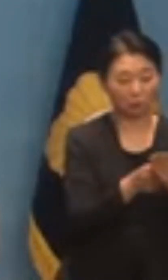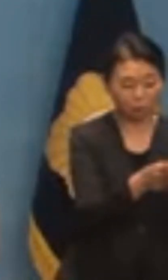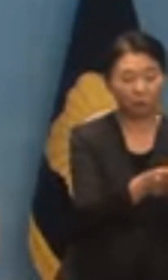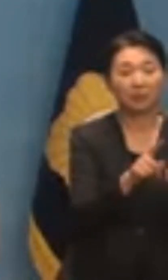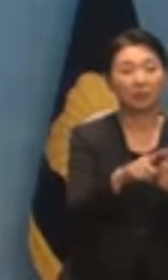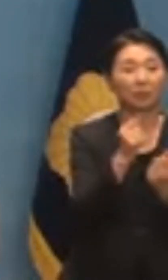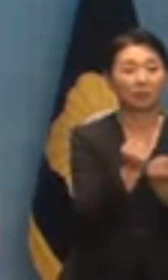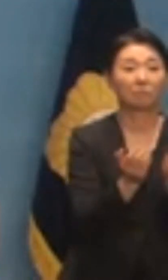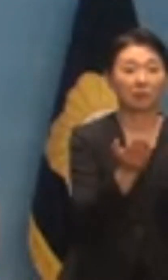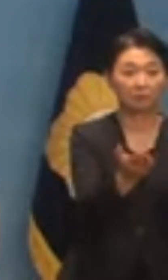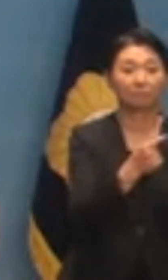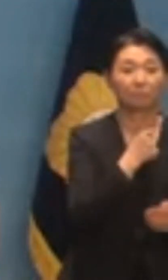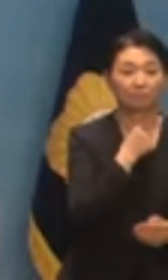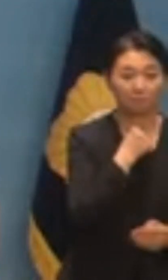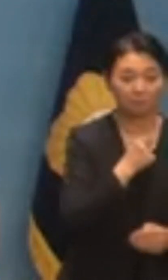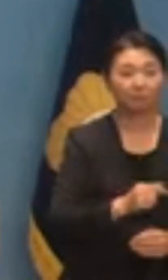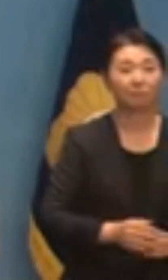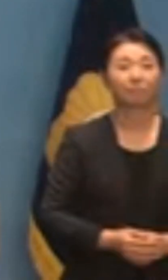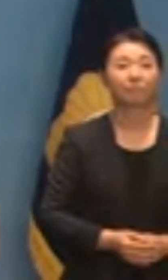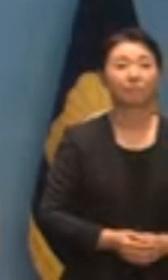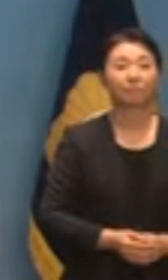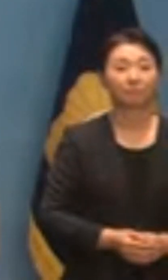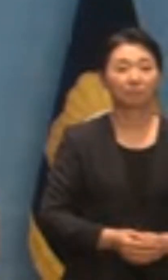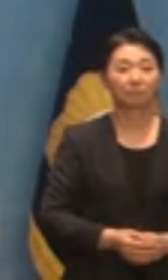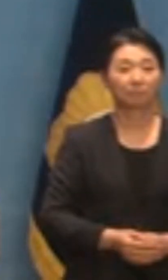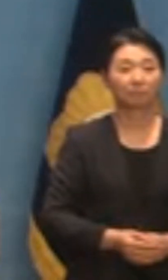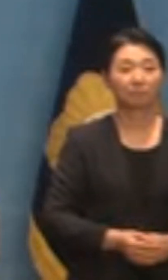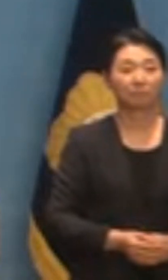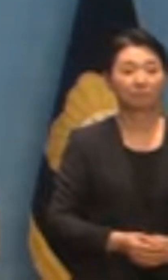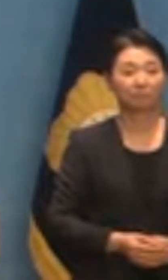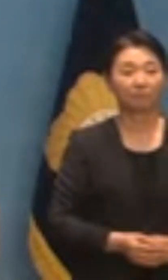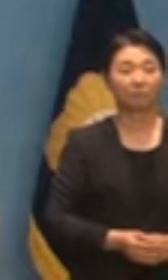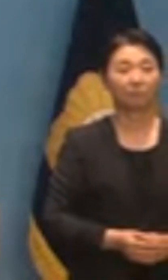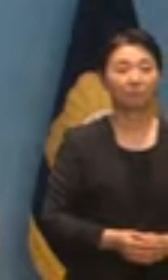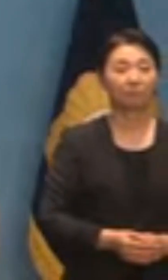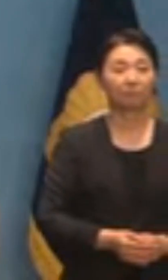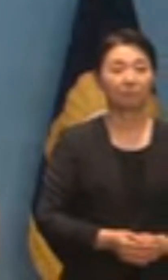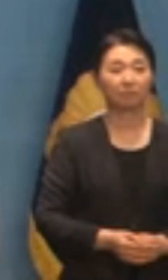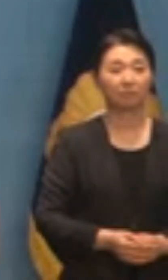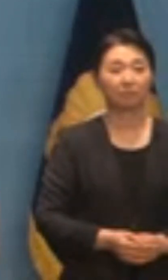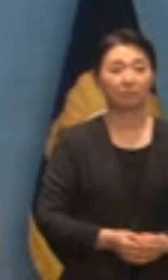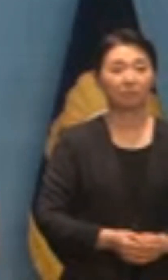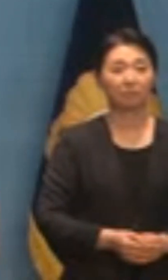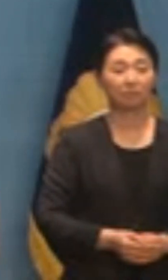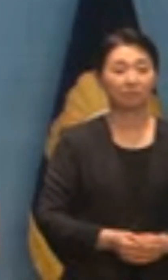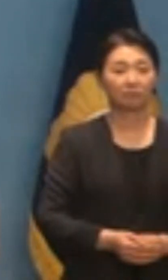대해서 말씀드리는 기자회견을 갖기 위해 시작했습니다.